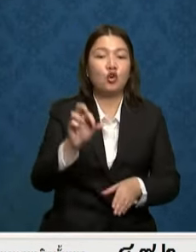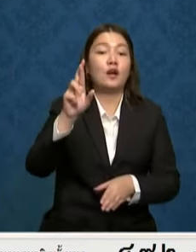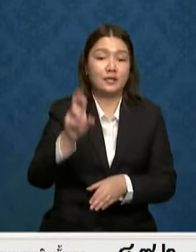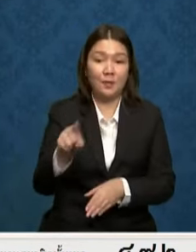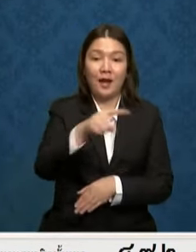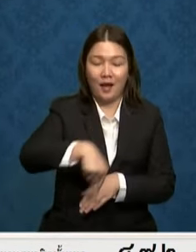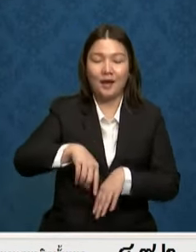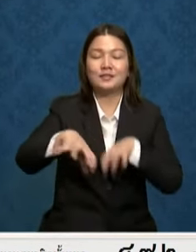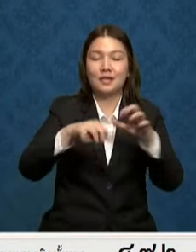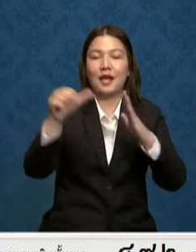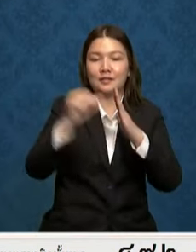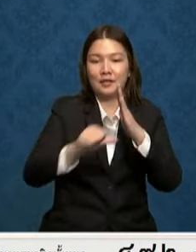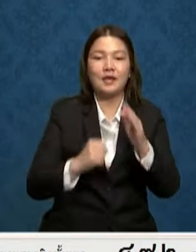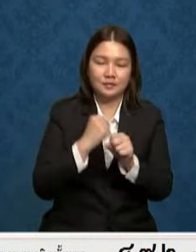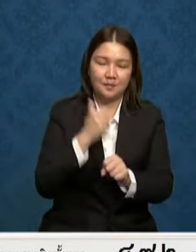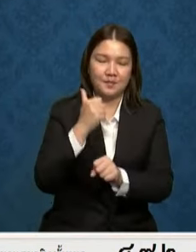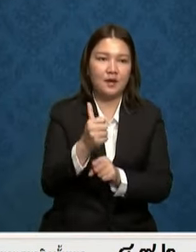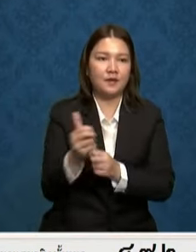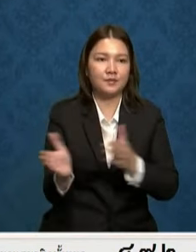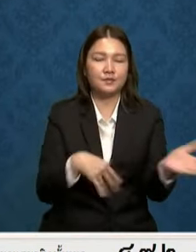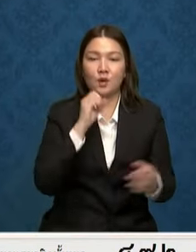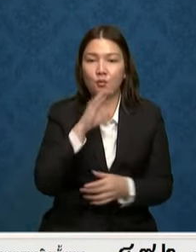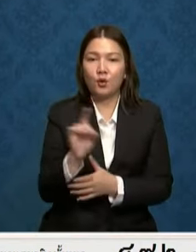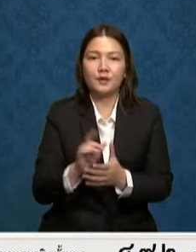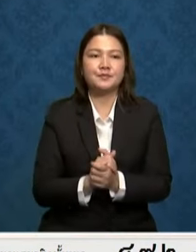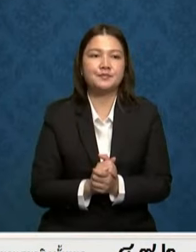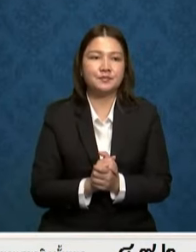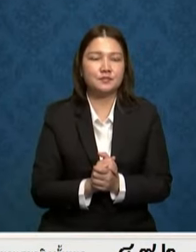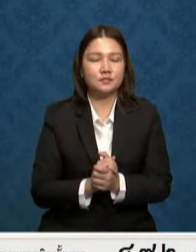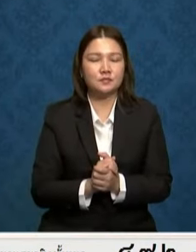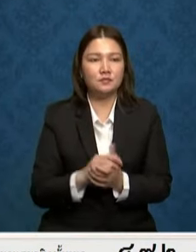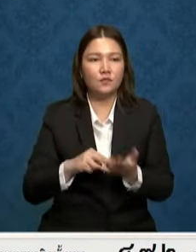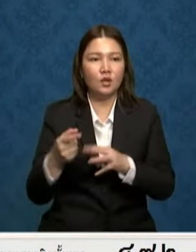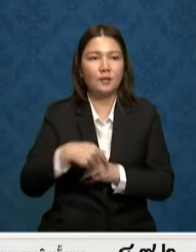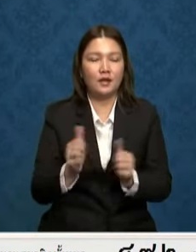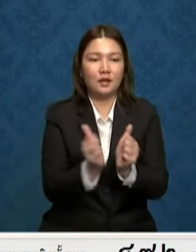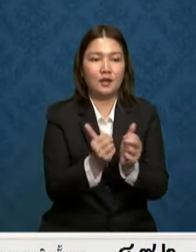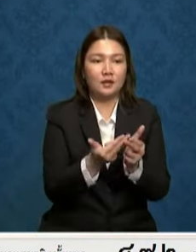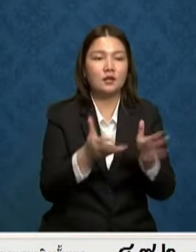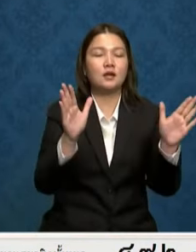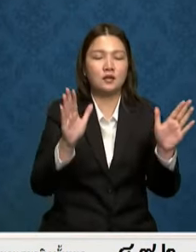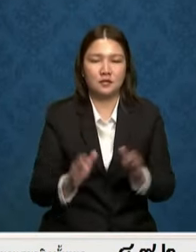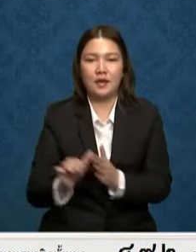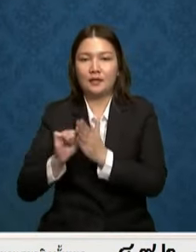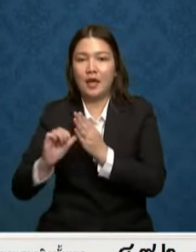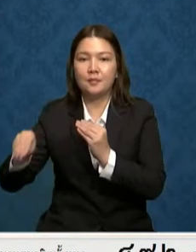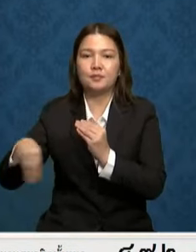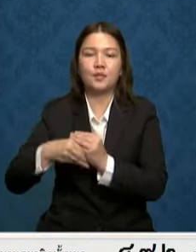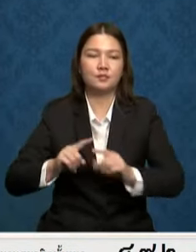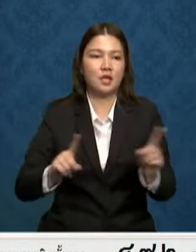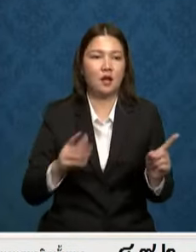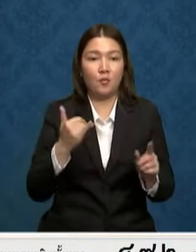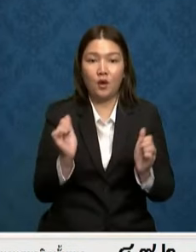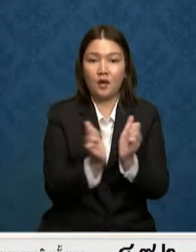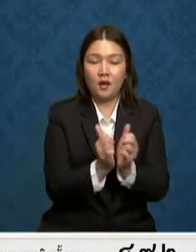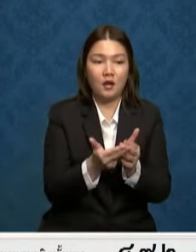นิรโทษกรรมครั้งนี้เนี่ยเป็นเป็นการกระทำที่เบาเสียยิ่งกว่าการแก้ไขเพิ่มเติมเพราะว่าการนิโรสกรรมเนี่ยกฎ